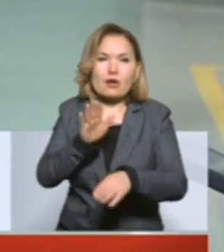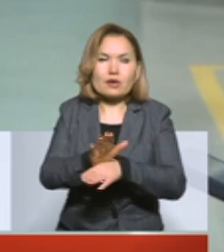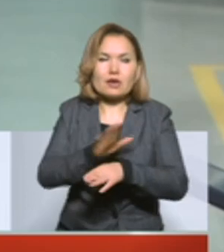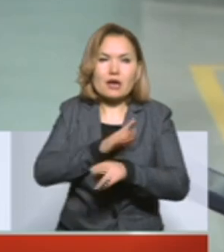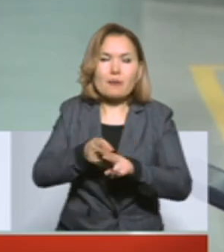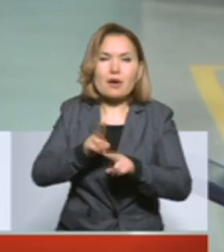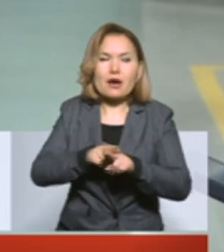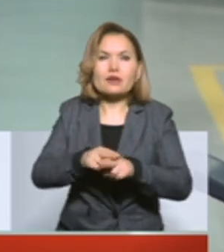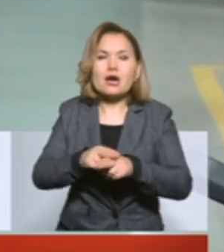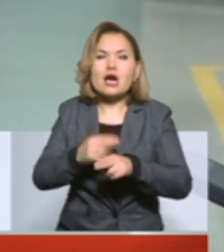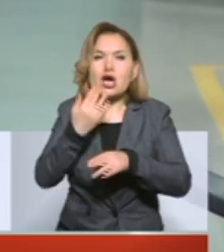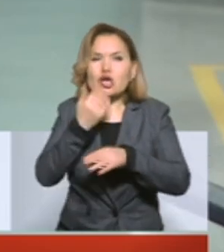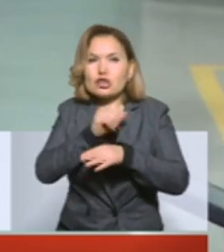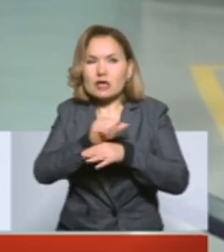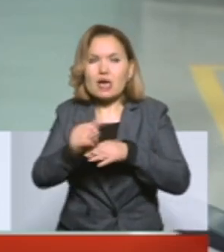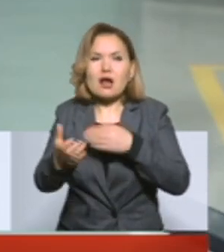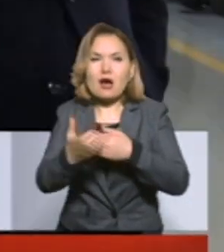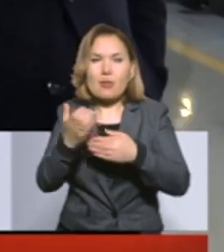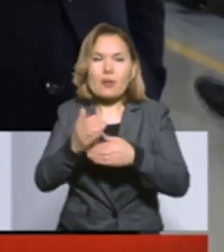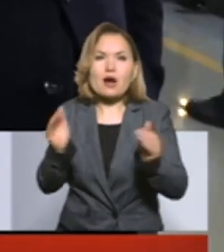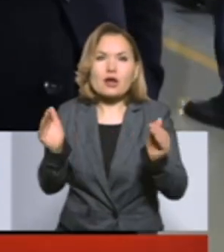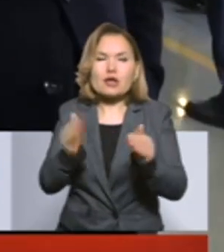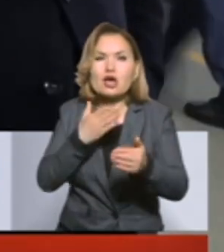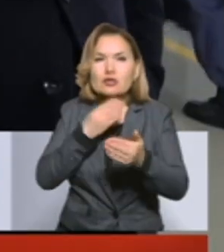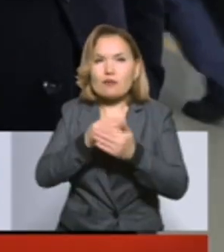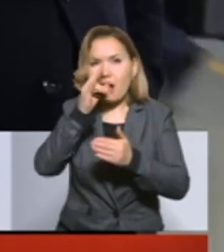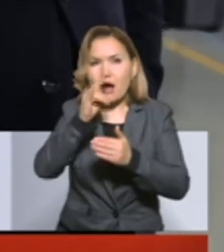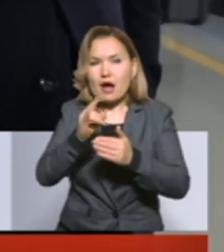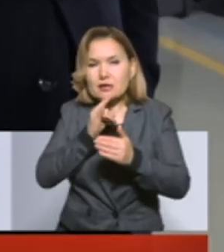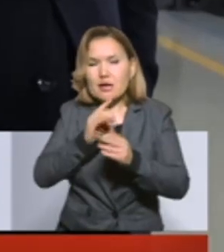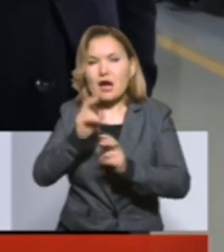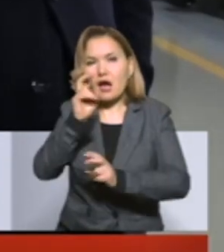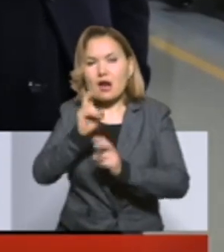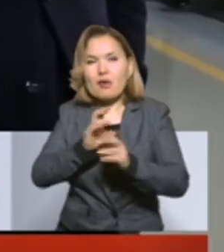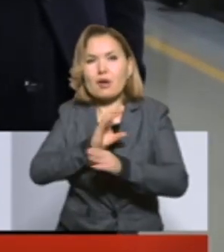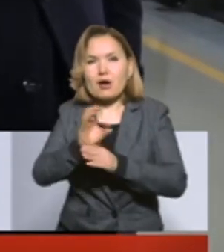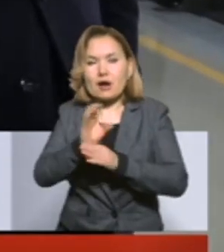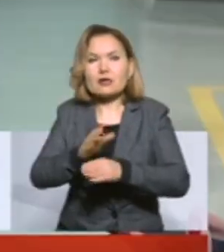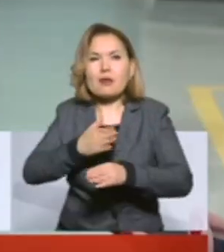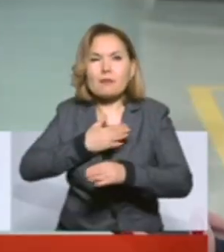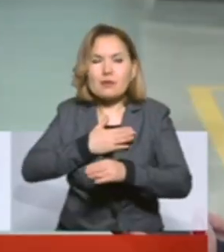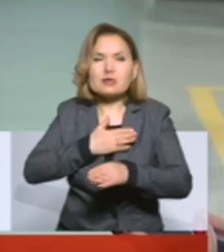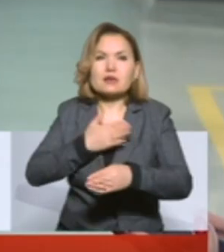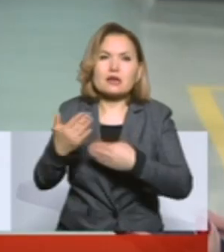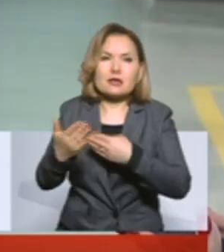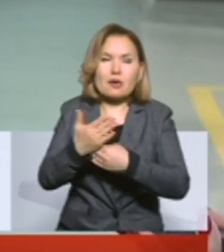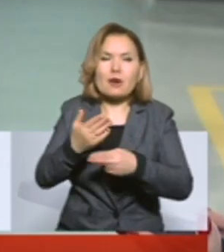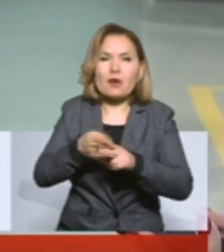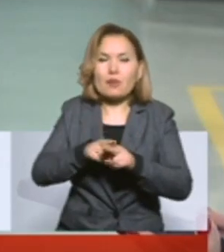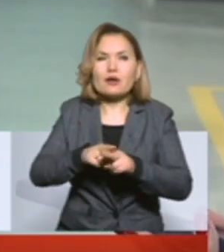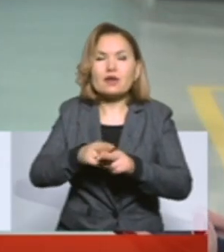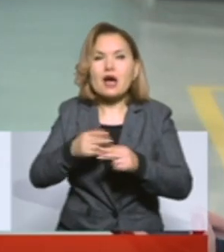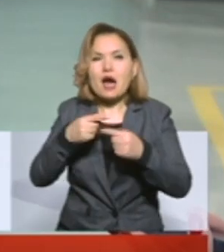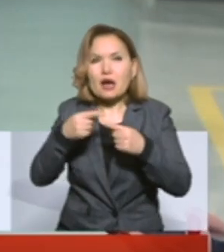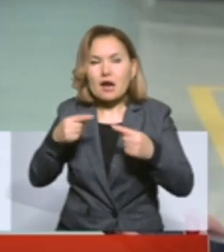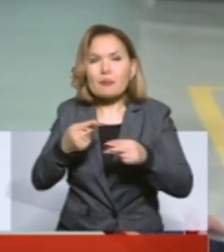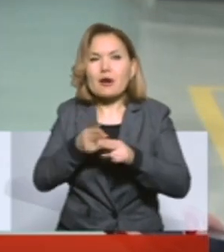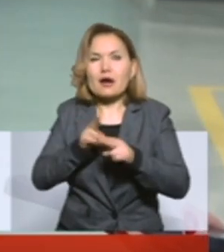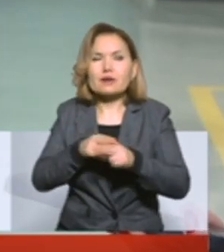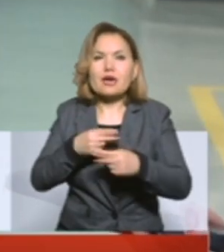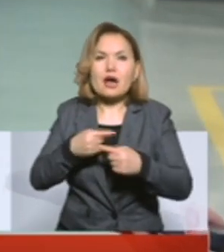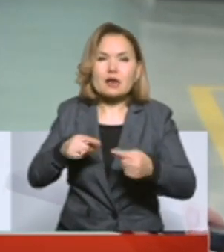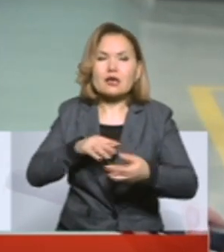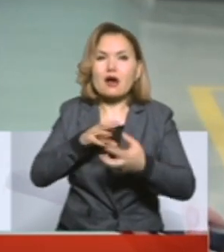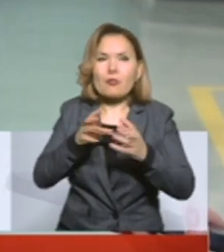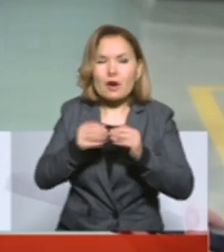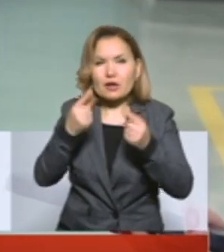Премьер-министр импорттық тауарды азайтып, отандық өнімді қолдау үшін тиісті органдарға тапсырма берді. Тұрмыстық техника өндірісінде пайдаланатын баспа